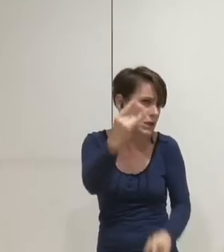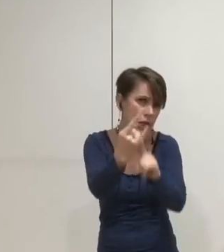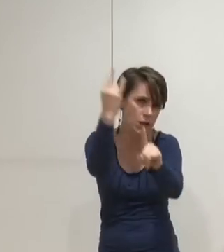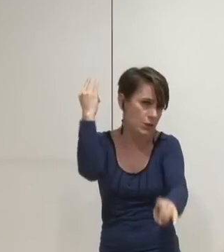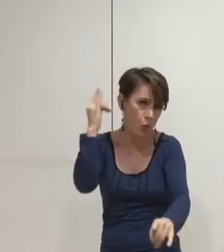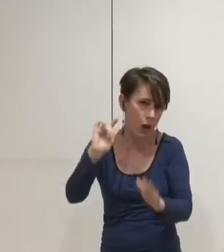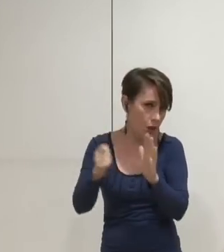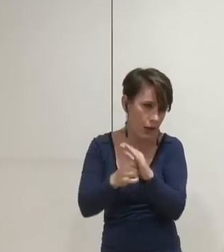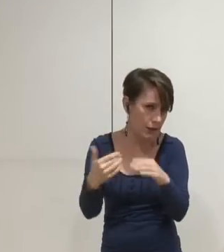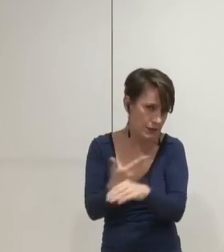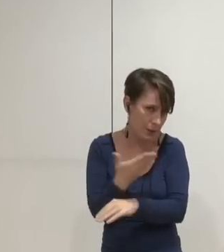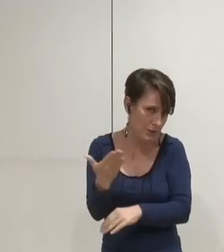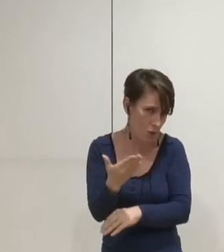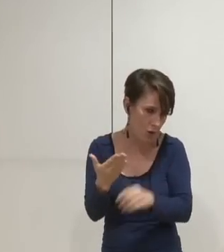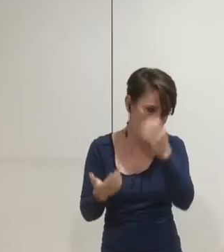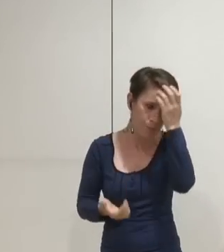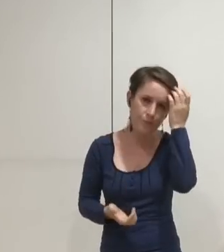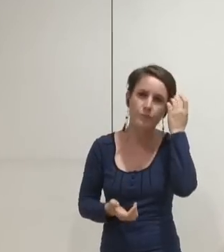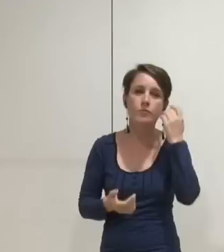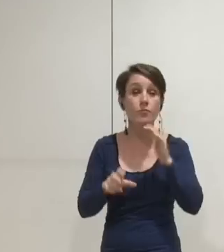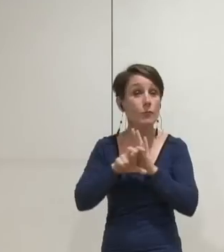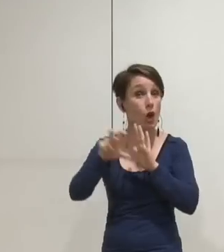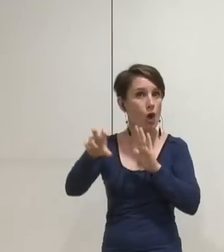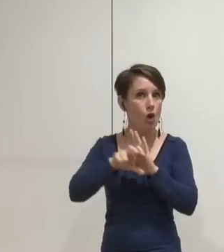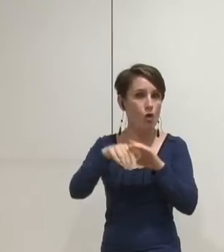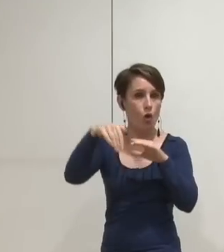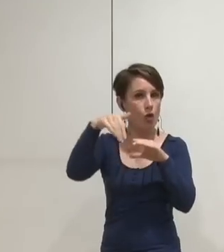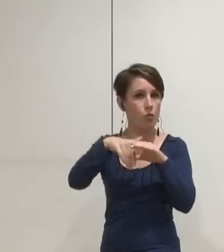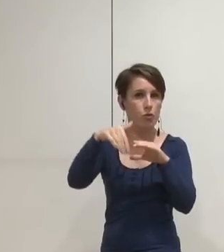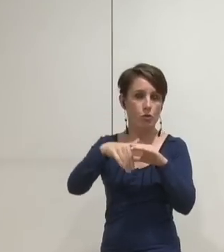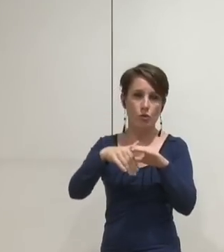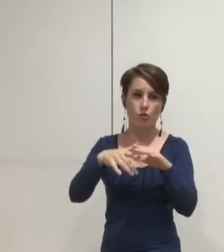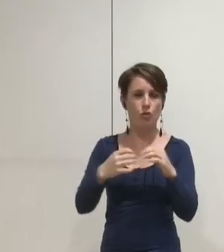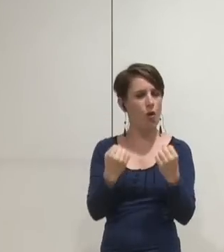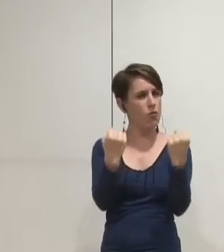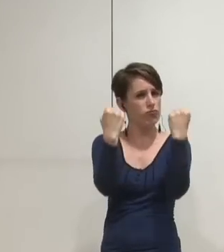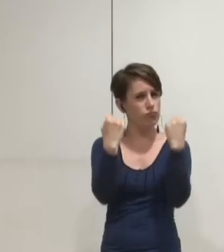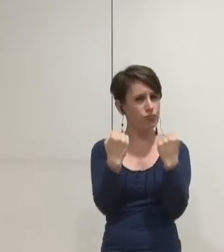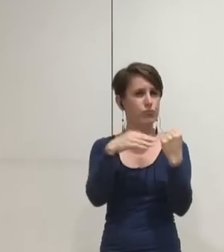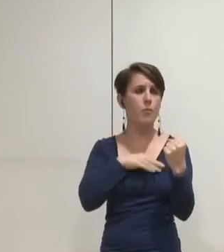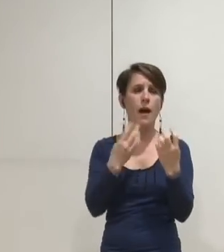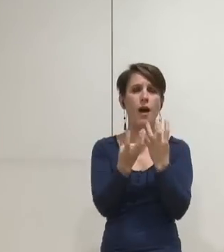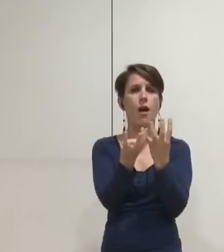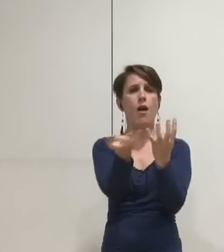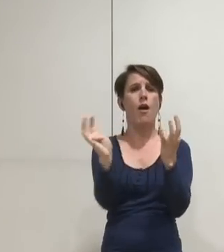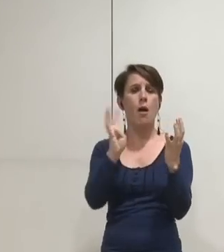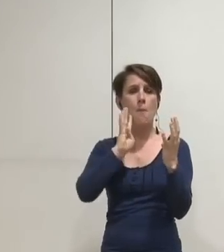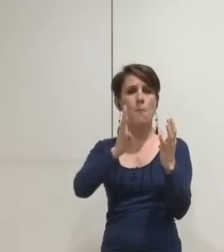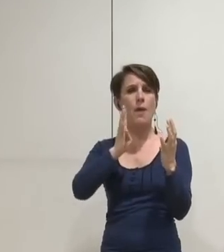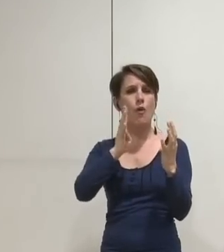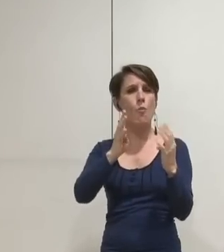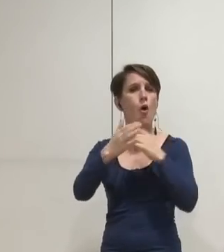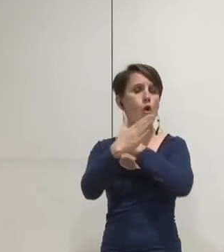passé le parle le dynamisme de grenobble reposait essentiellement à l'époque sur le Parlement de province et lorsque Louis X a a